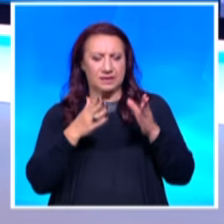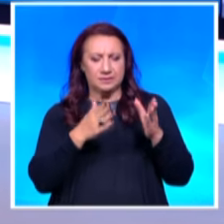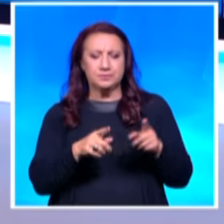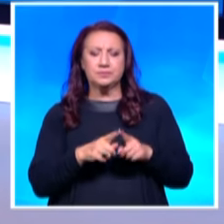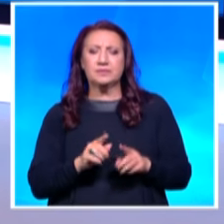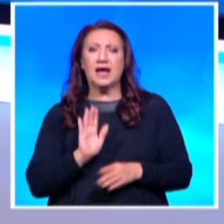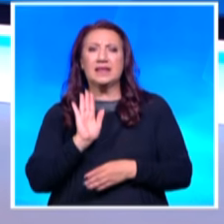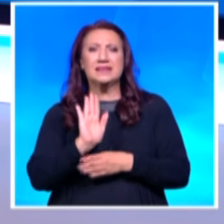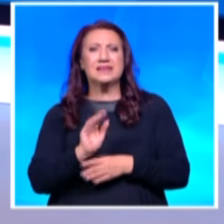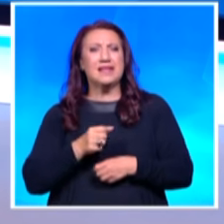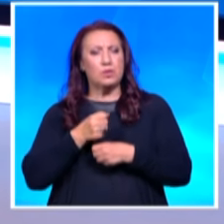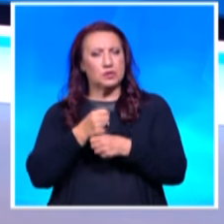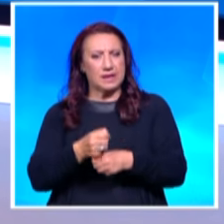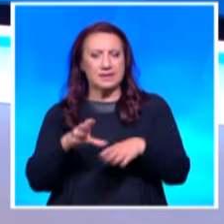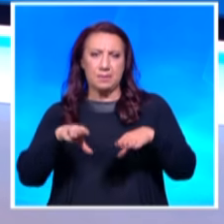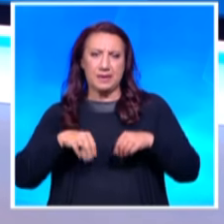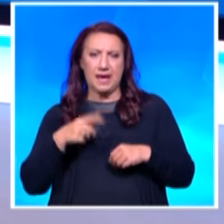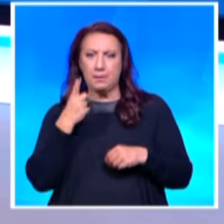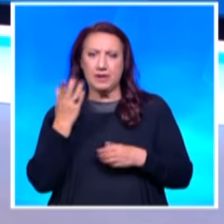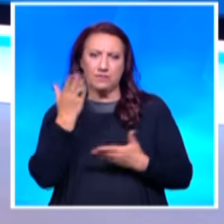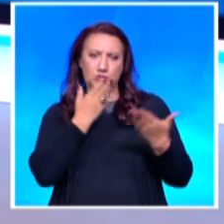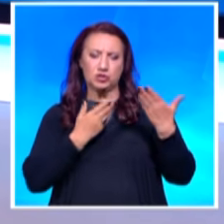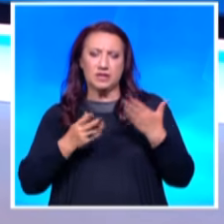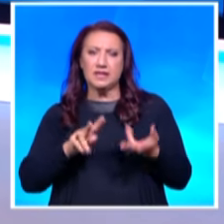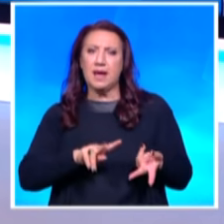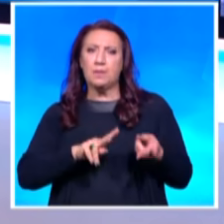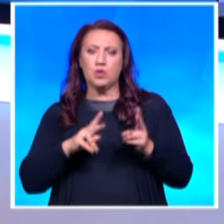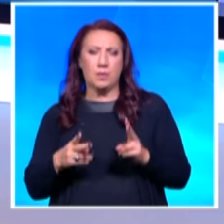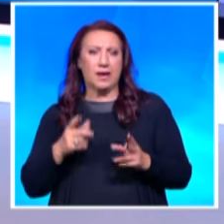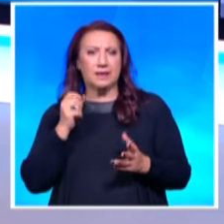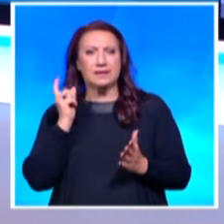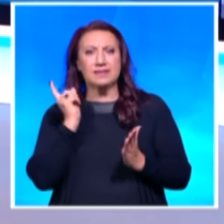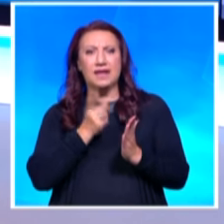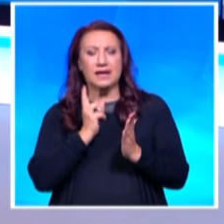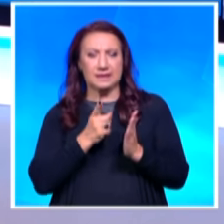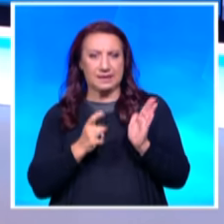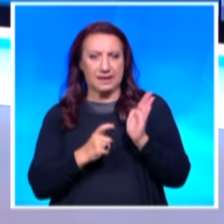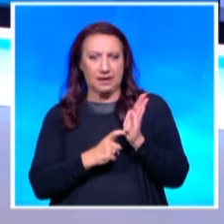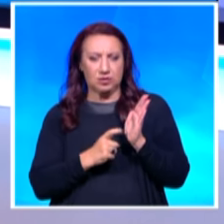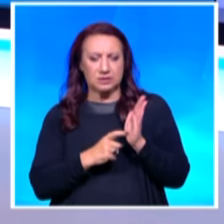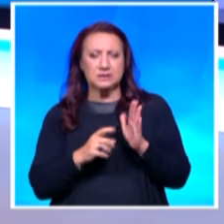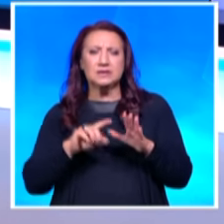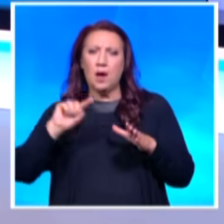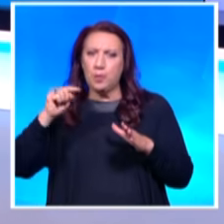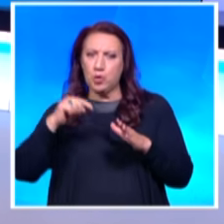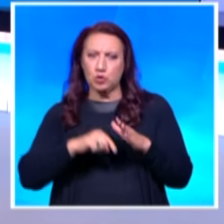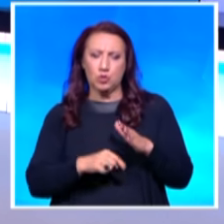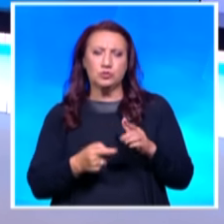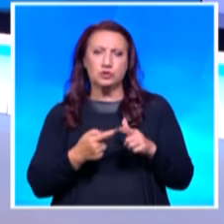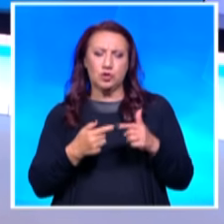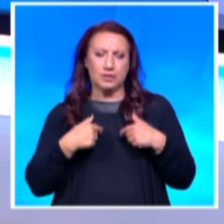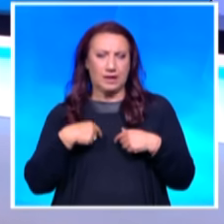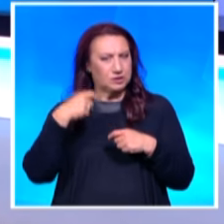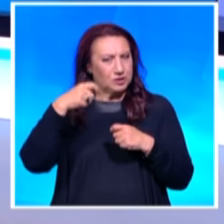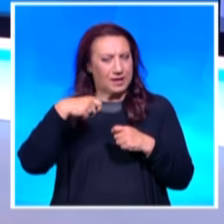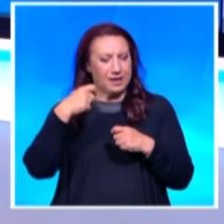наказателния кодекс, които предвиждат по-строги наказания при агресия. Всичко по тази тема сега от репортерите ни. Първо